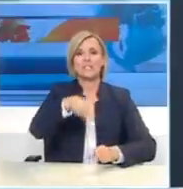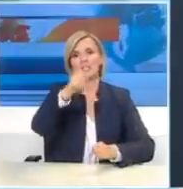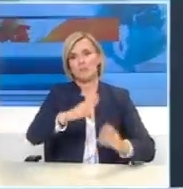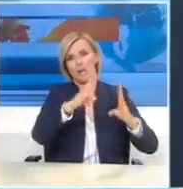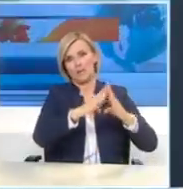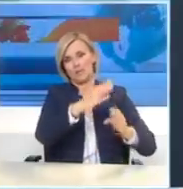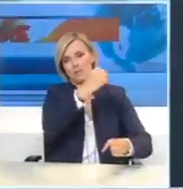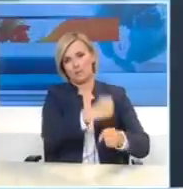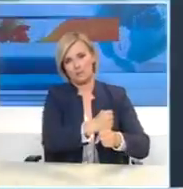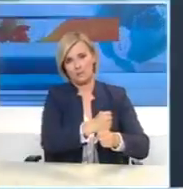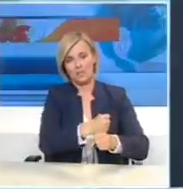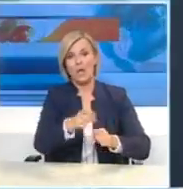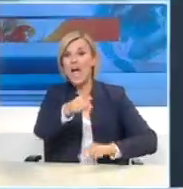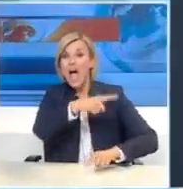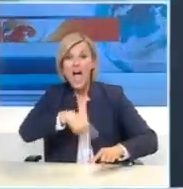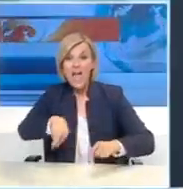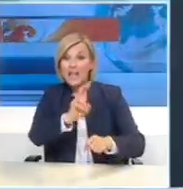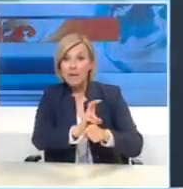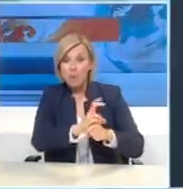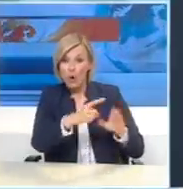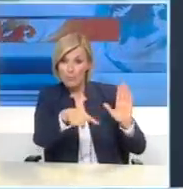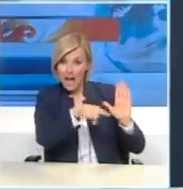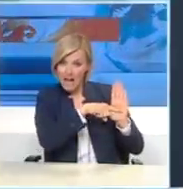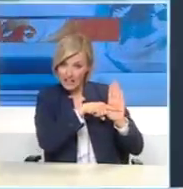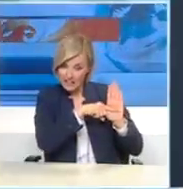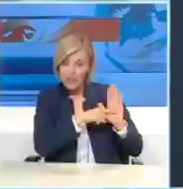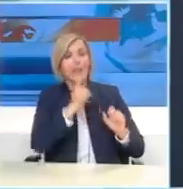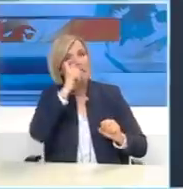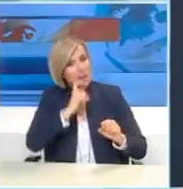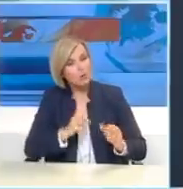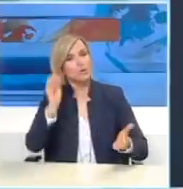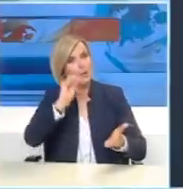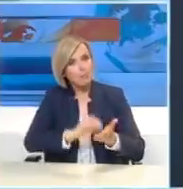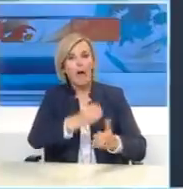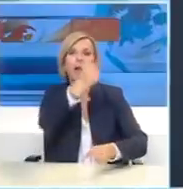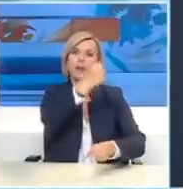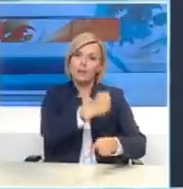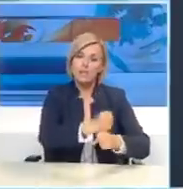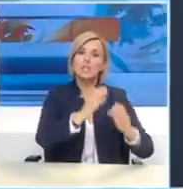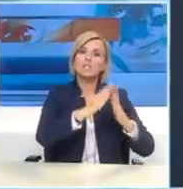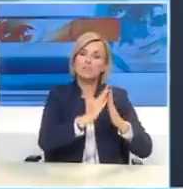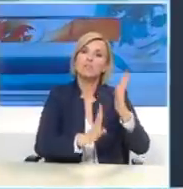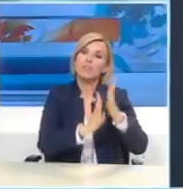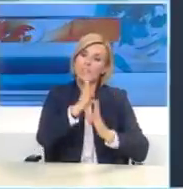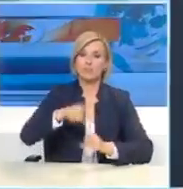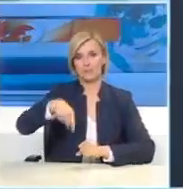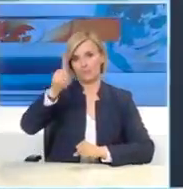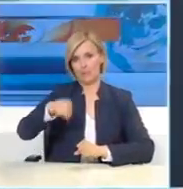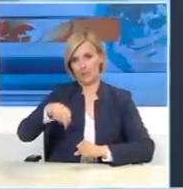από τα ξενοδοχεία φιλοξενίας τους και να ολοκληρώσουν την καραντίνα τους στα σπίτια, όπου και ελέγχονται ως προς την τήρηση του κατοίκων περιορισμού